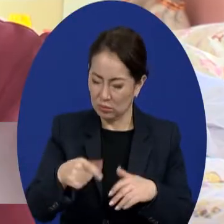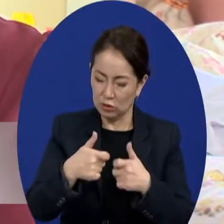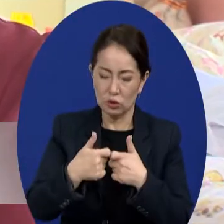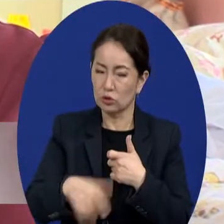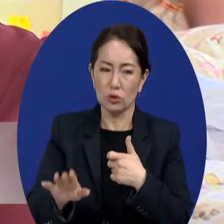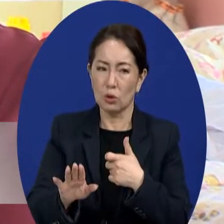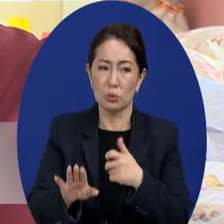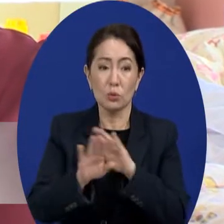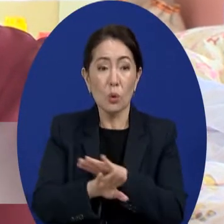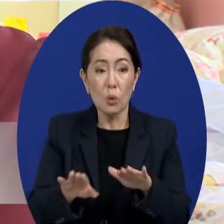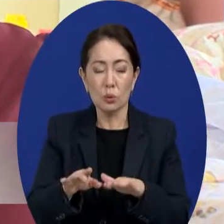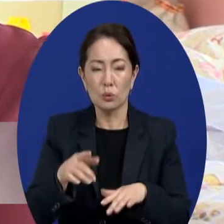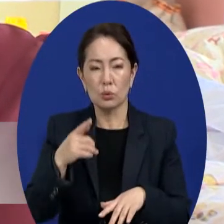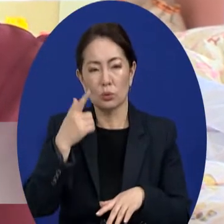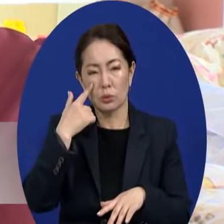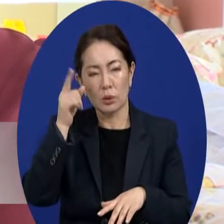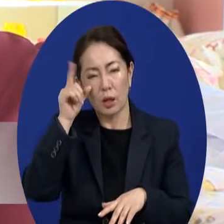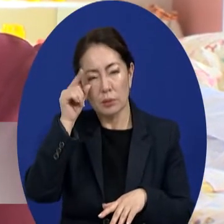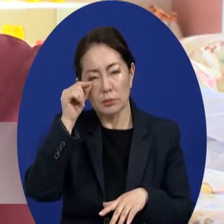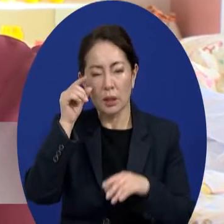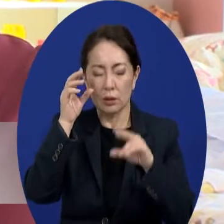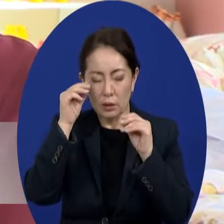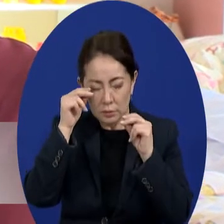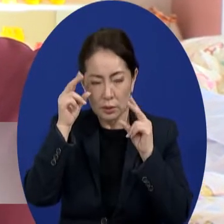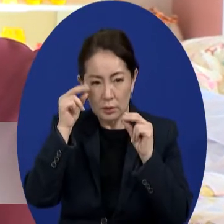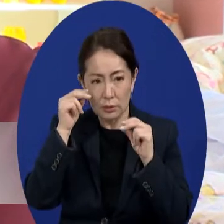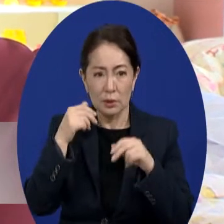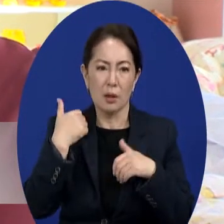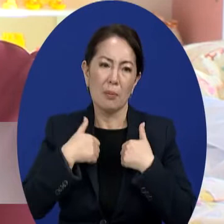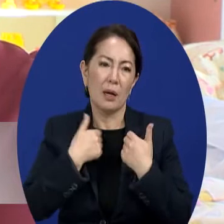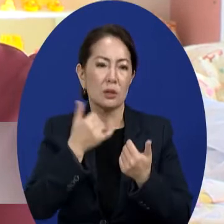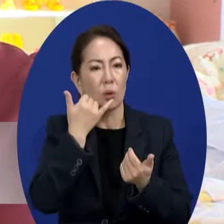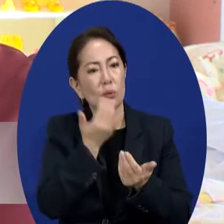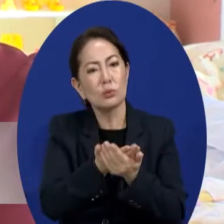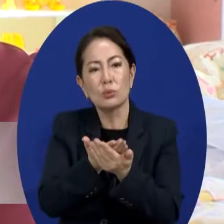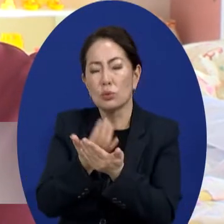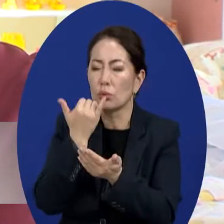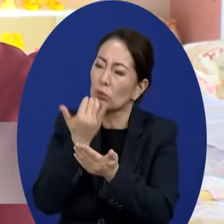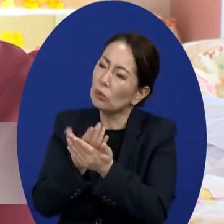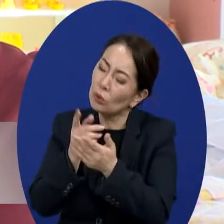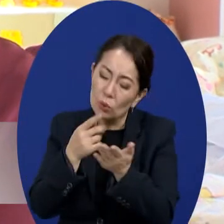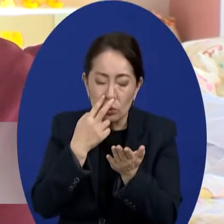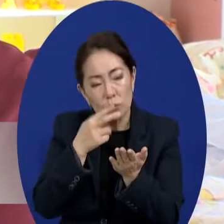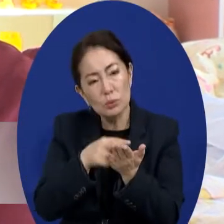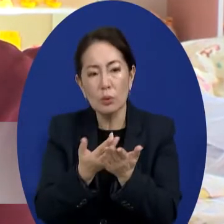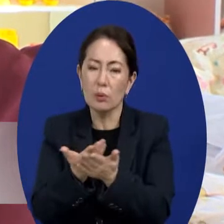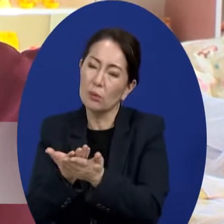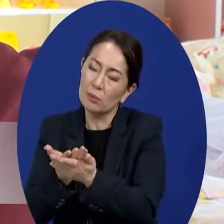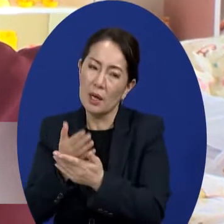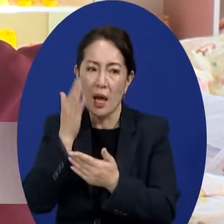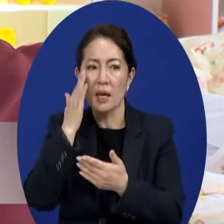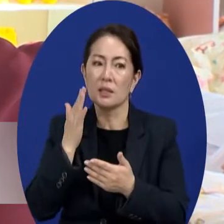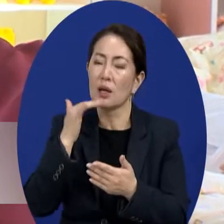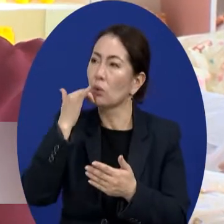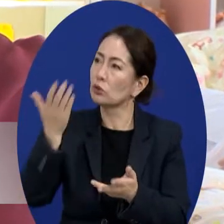тохиромжгүй. Хүүхдүүд нэгдүгээрт бол нүдэн анивчих. Тэгэл багшаа та уцаа өгч үз. Би нэг ганц уцаа чи үзчихье. Манай ээж аав надад